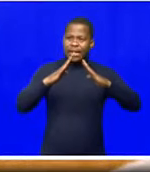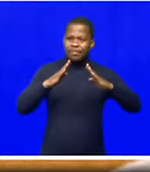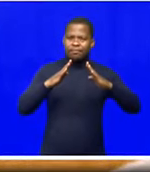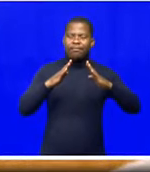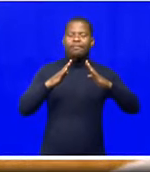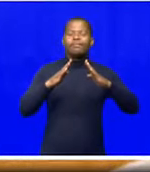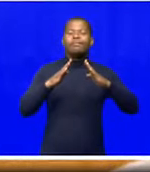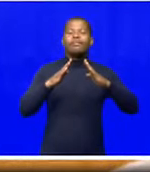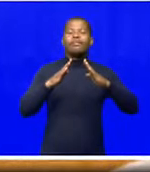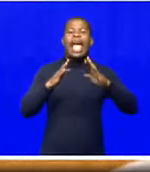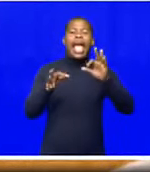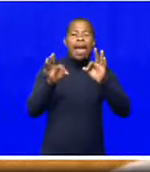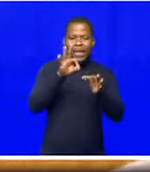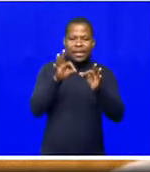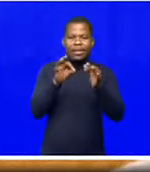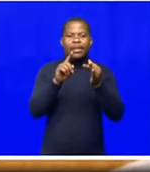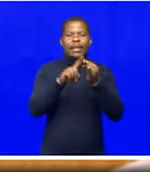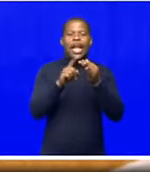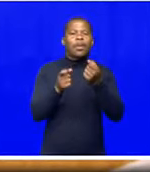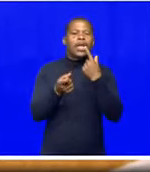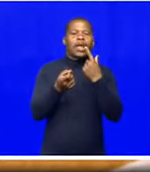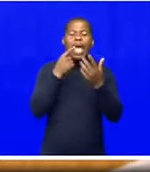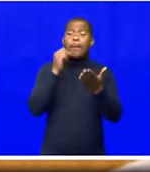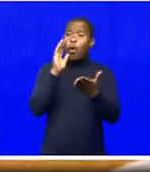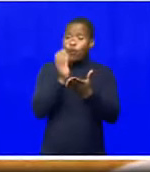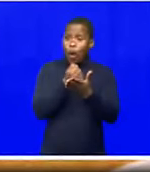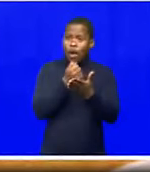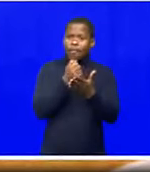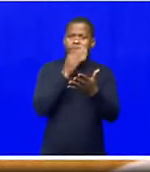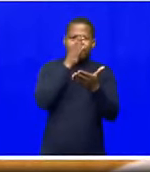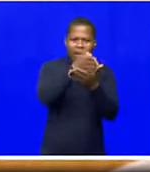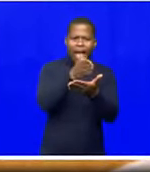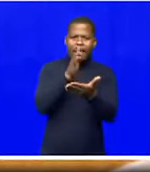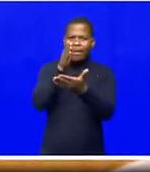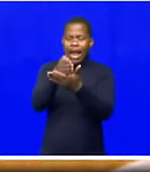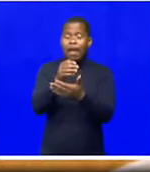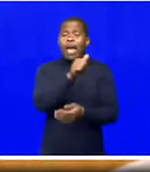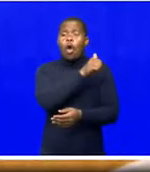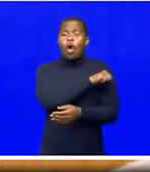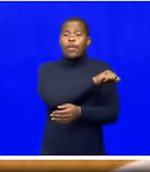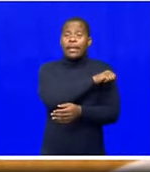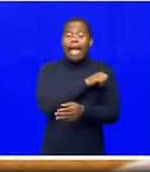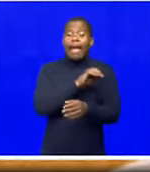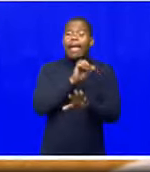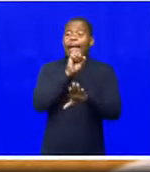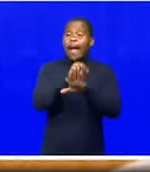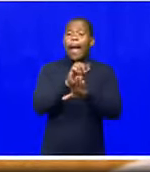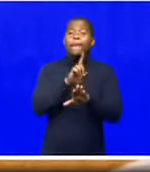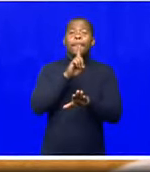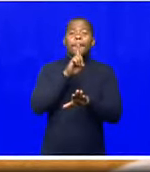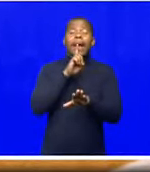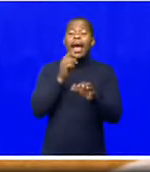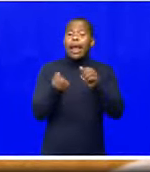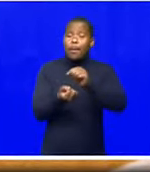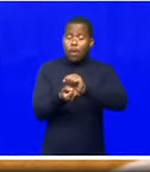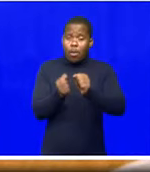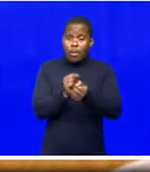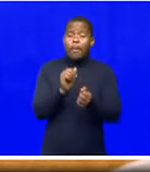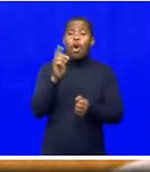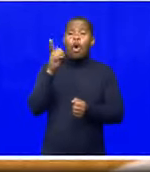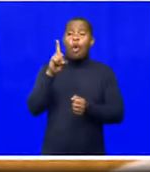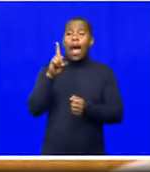nekumikisa leyo mithi lefikako etibhedlela ngesikhathi lefika ngaso kepha ke ngenhlanhla lembi le mithi ayifiki ngesikhathi sinye